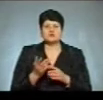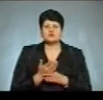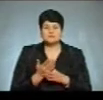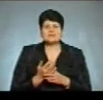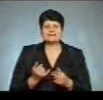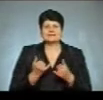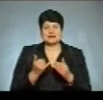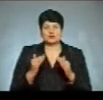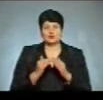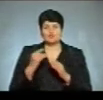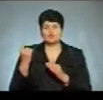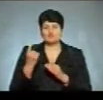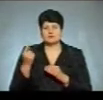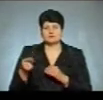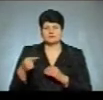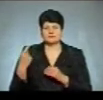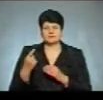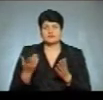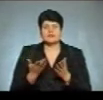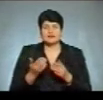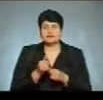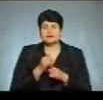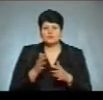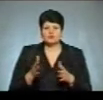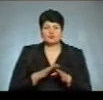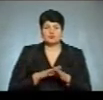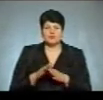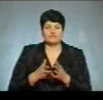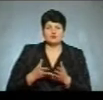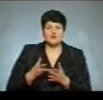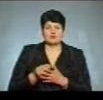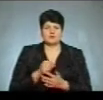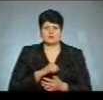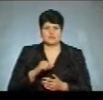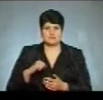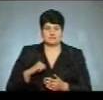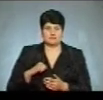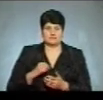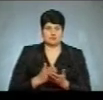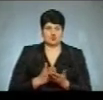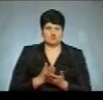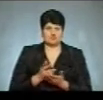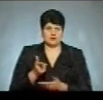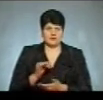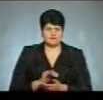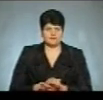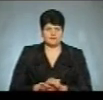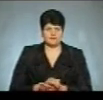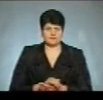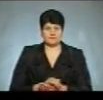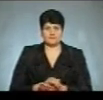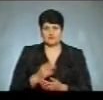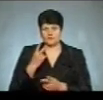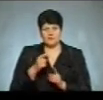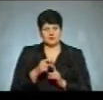для домогосподарств на Тернопільщині, які не в змозі повністю оплачувати самостійно комунальні послуги? Ну, двома словами цього